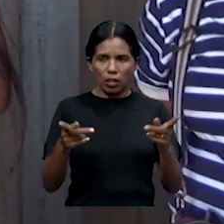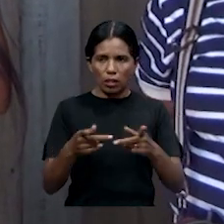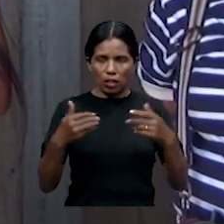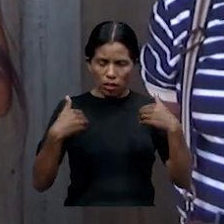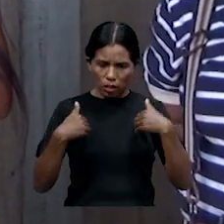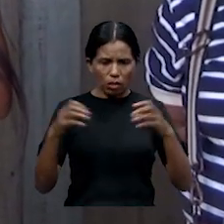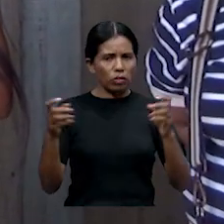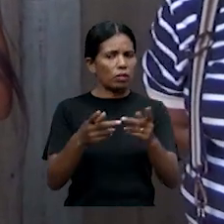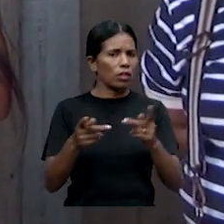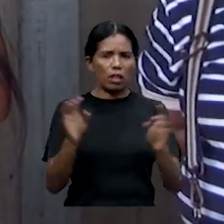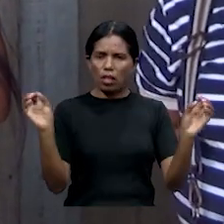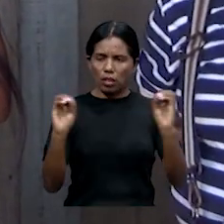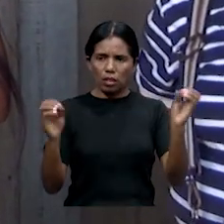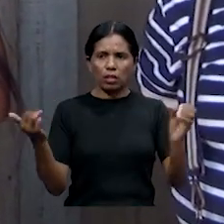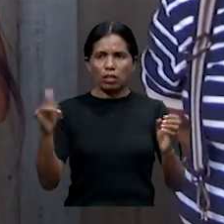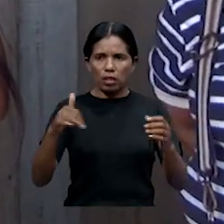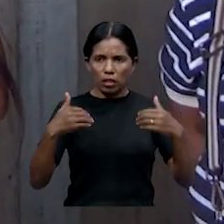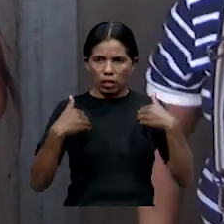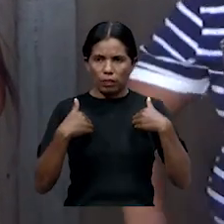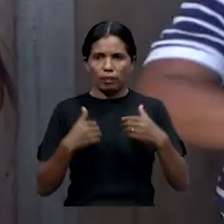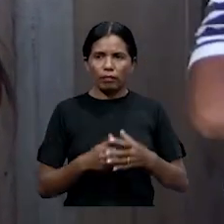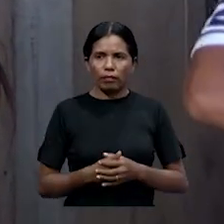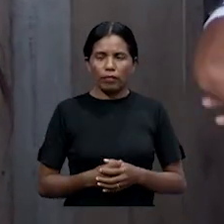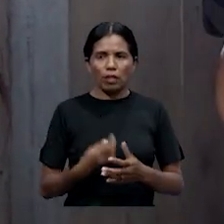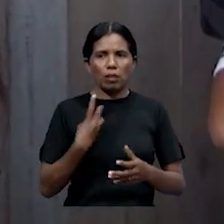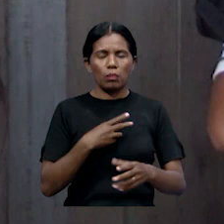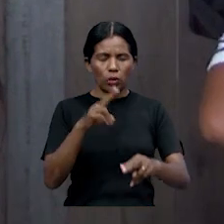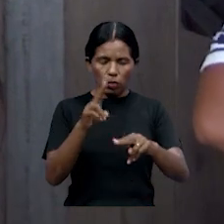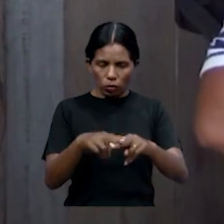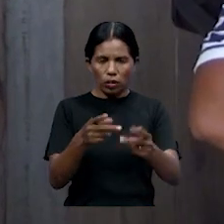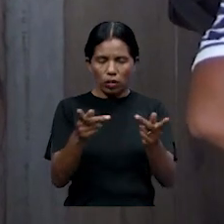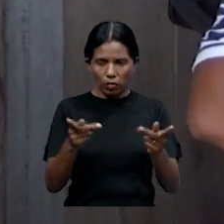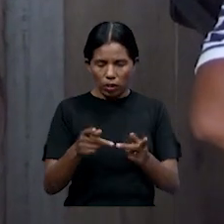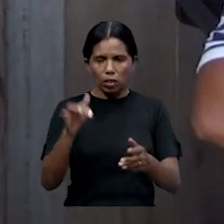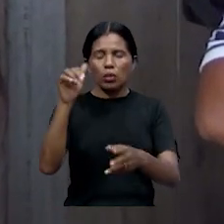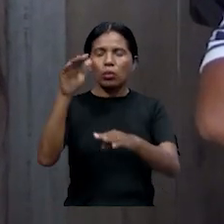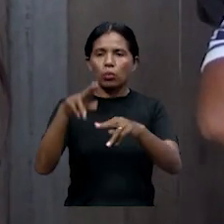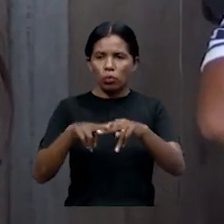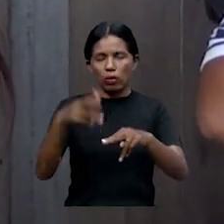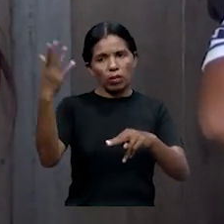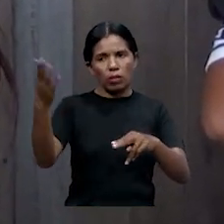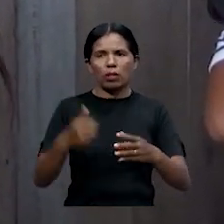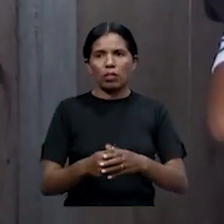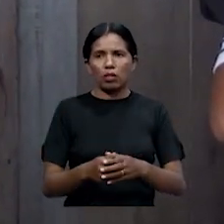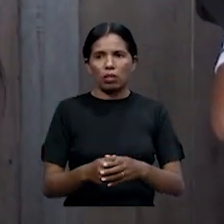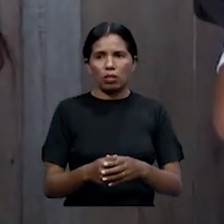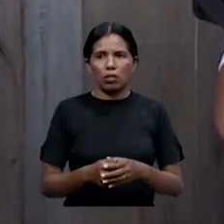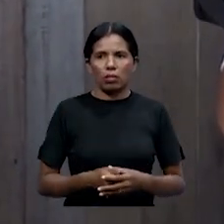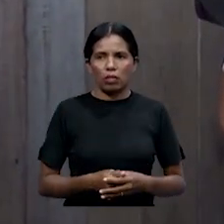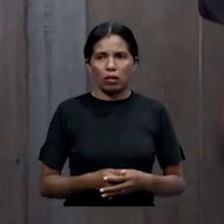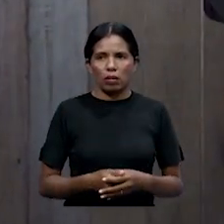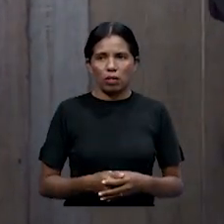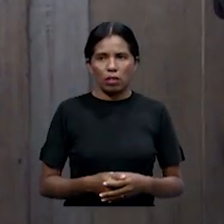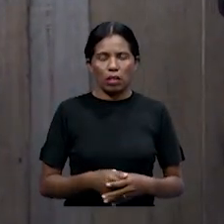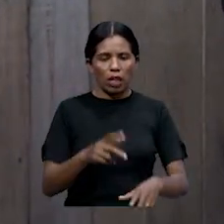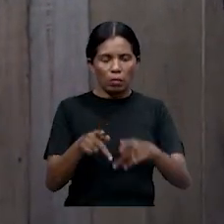la ya Fatin e hatia na be ami tur be amne fatin las be fatin lai be serba tur falu ene ba. Lokrai ke batu mai tama serba tur ten ba